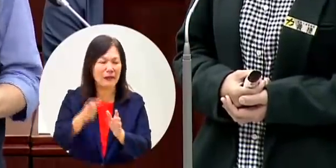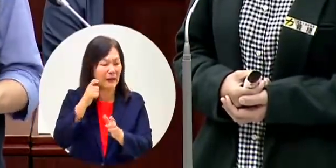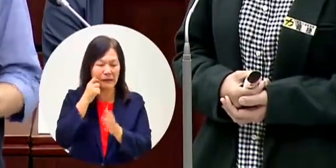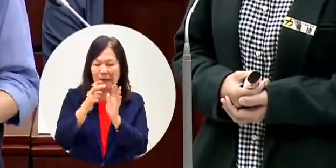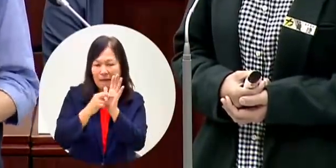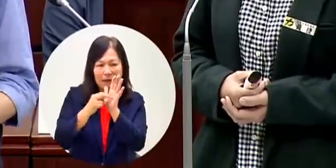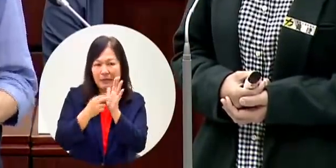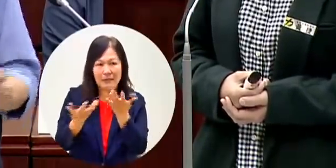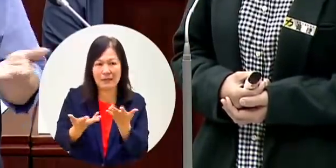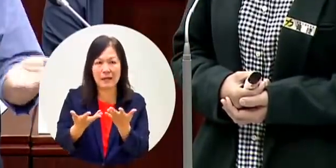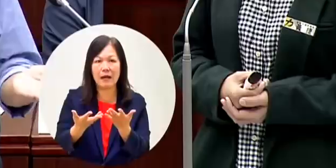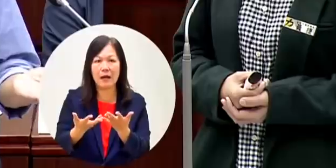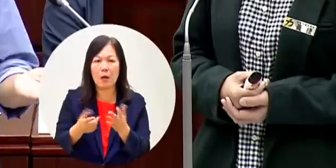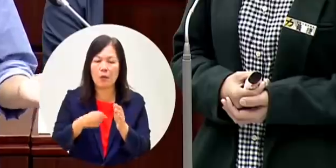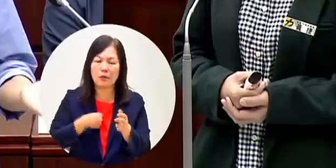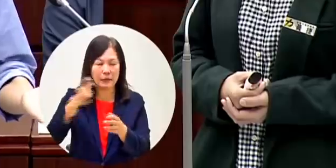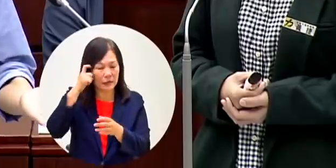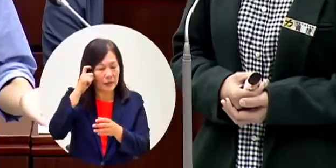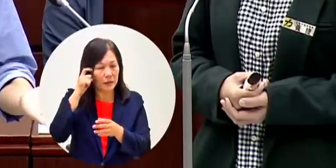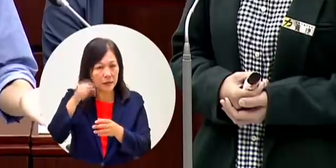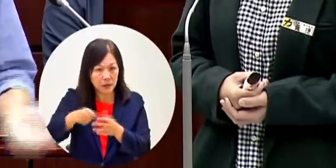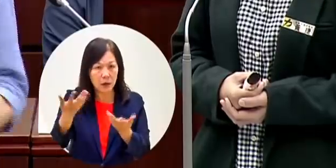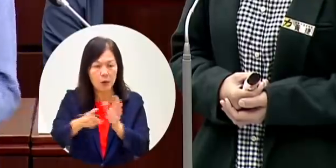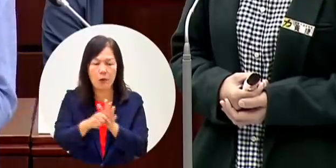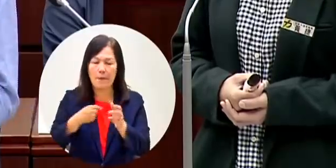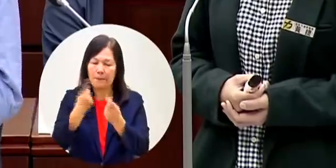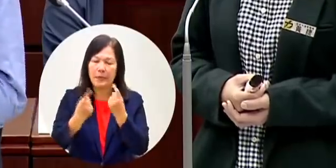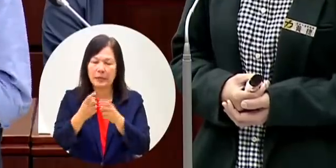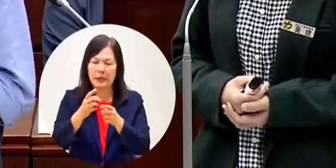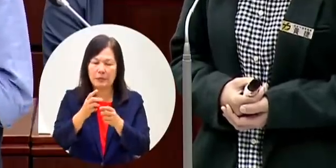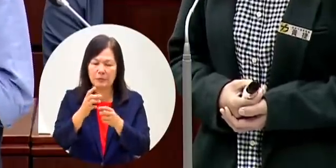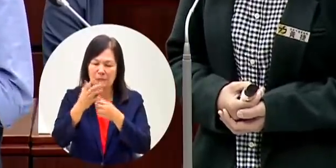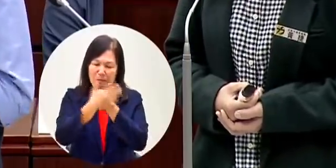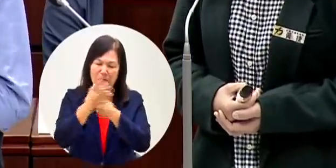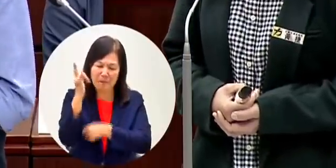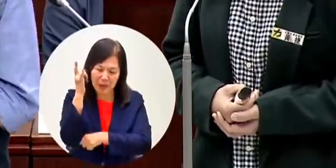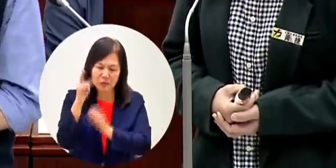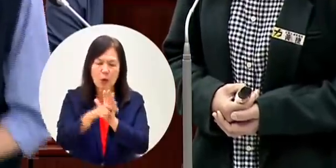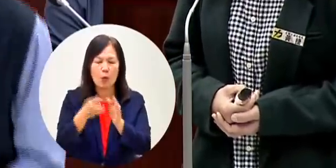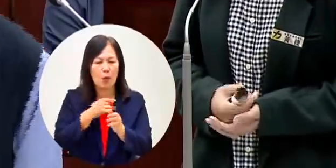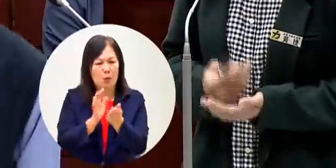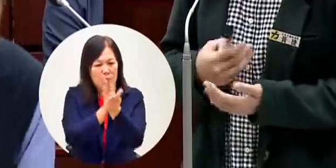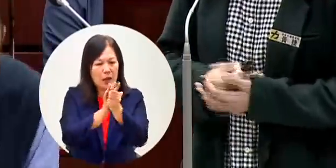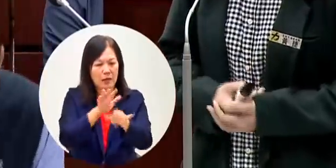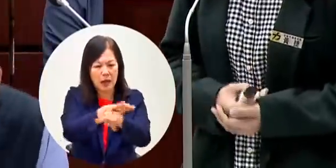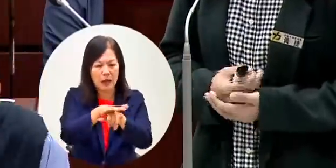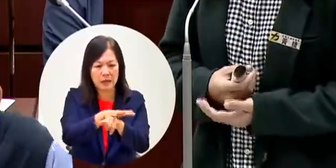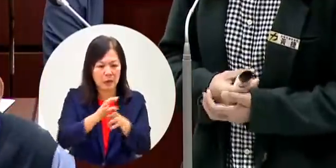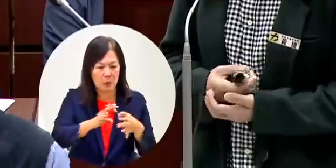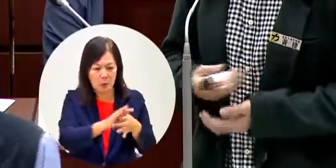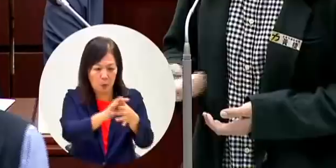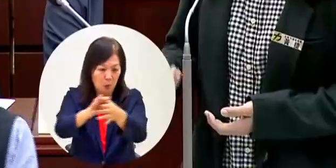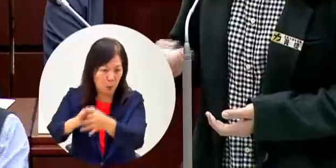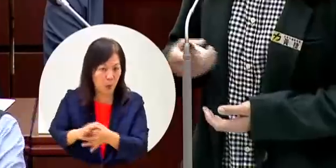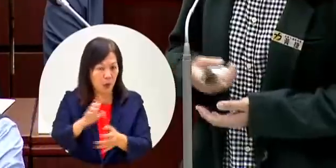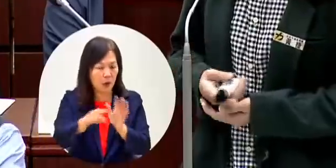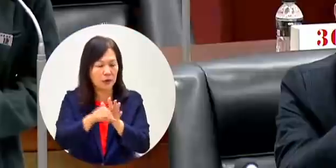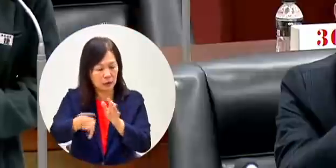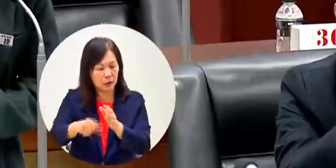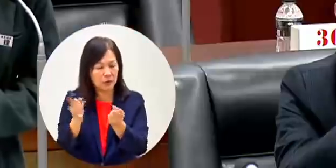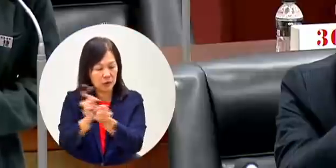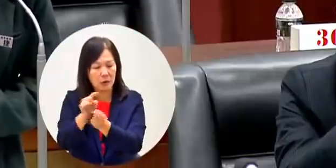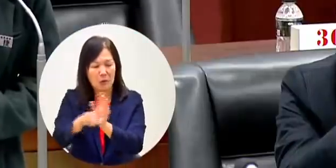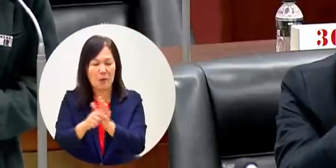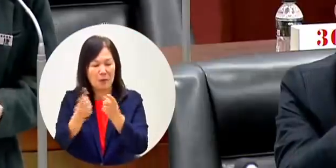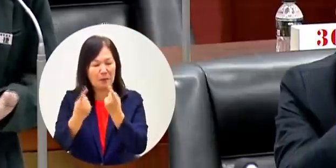这方面我是保守的，虽然我大力的推展爱情产业链，可这方面我还是比较保守的，好不好？好。 那韩市长说到重